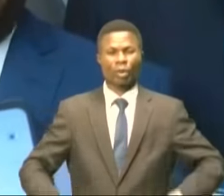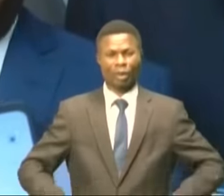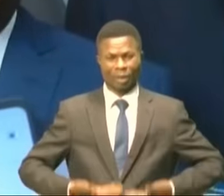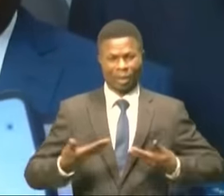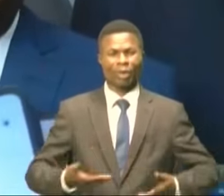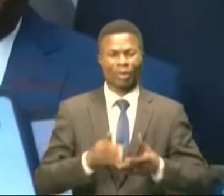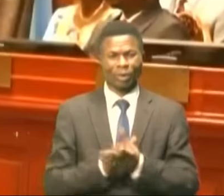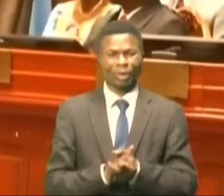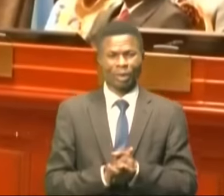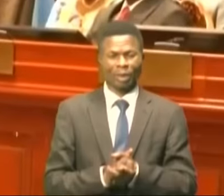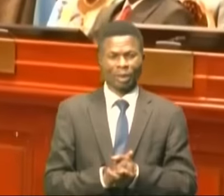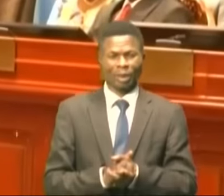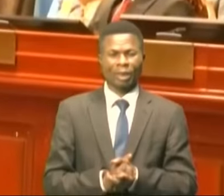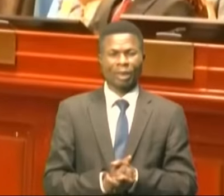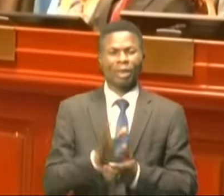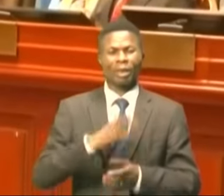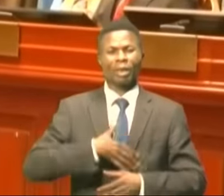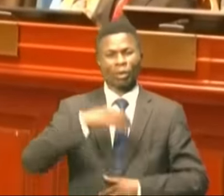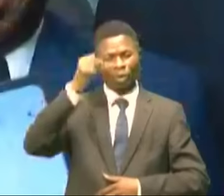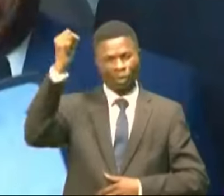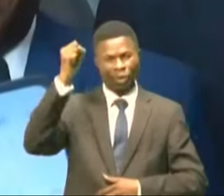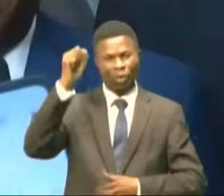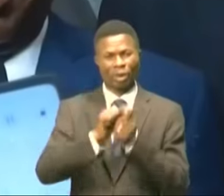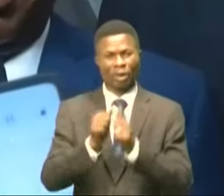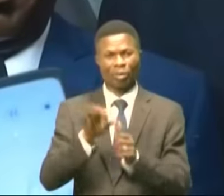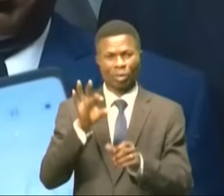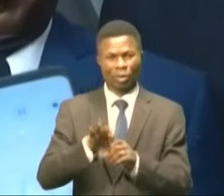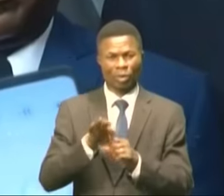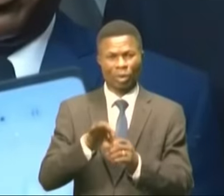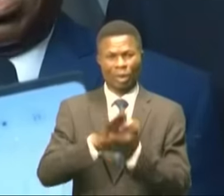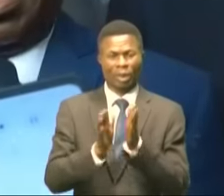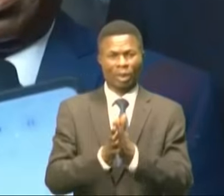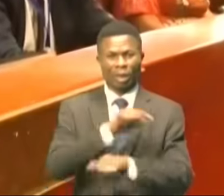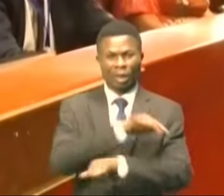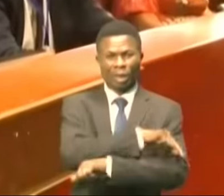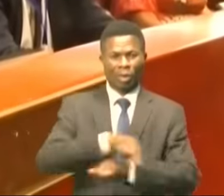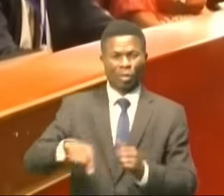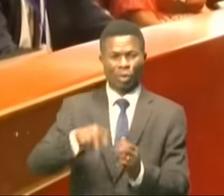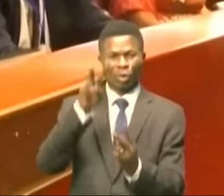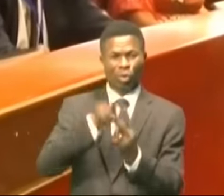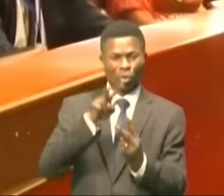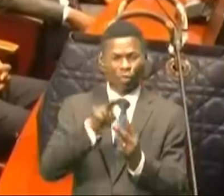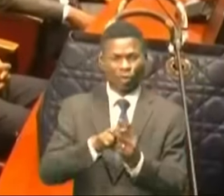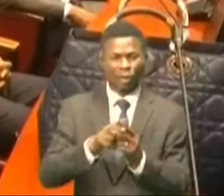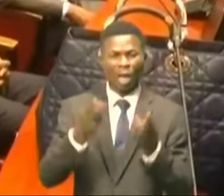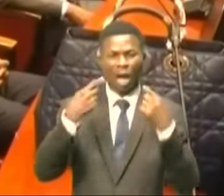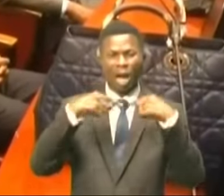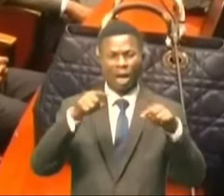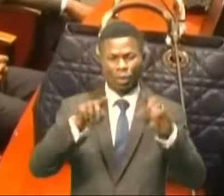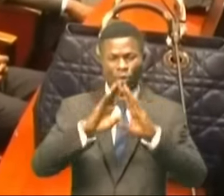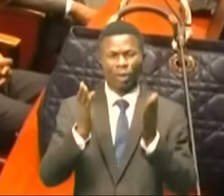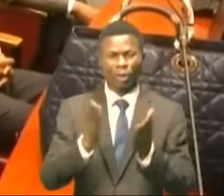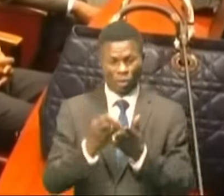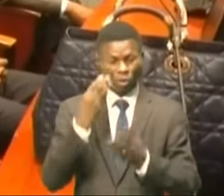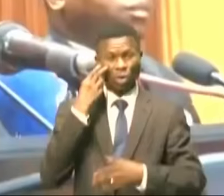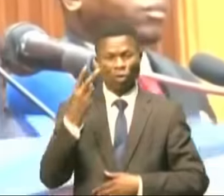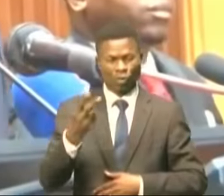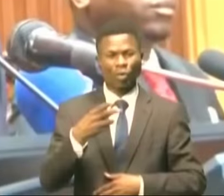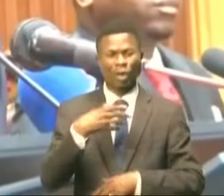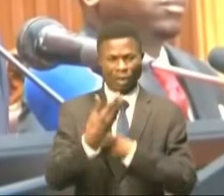entendu le discours du président du bureau provisoire, l'estimé aîné